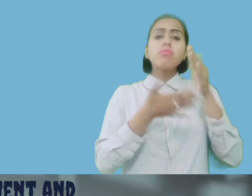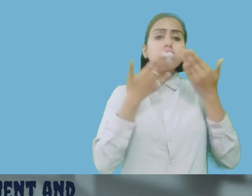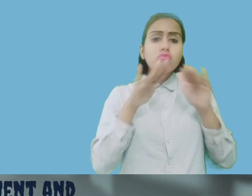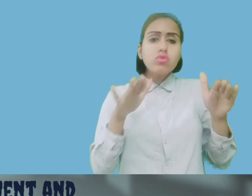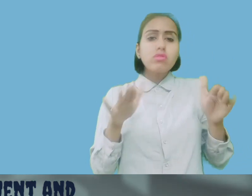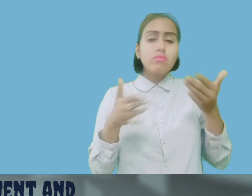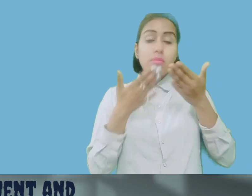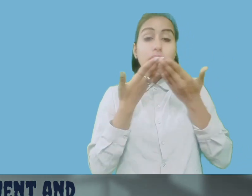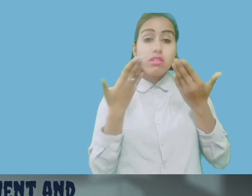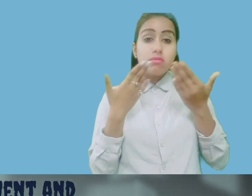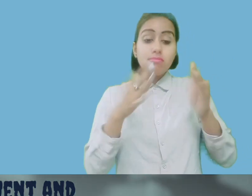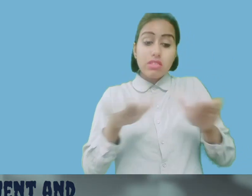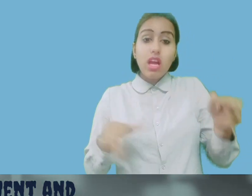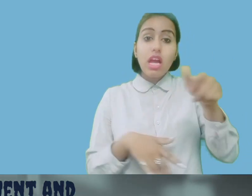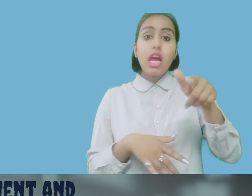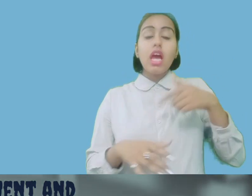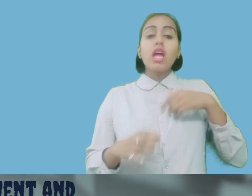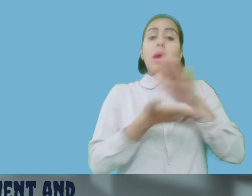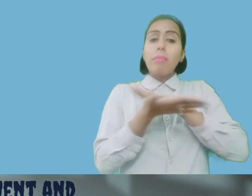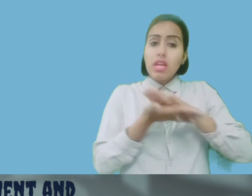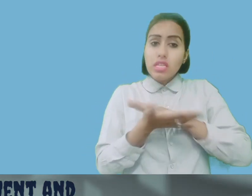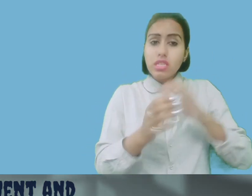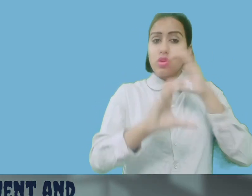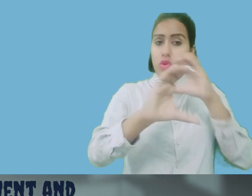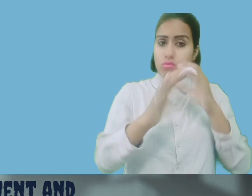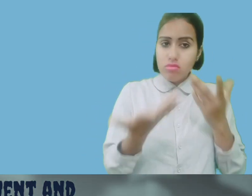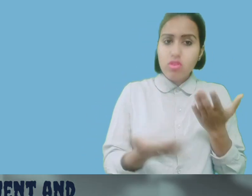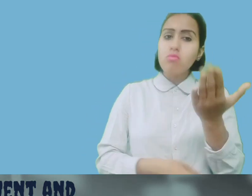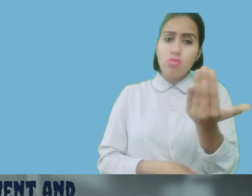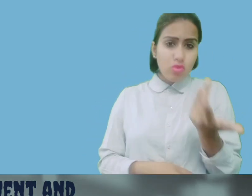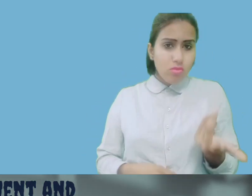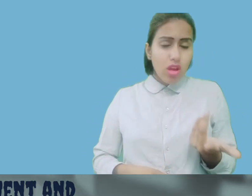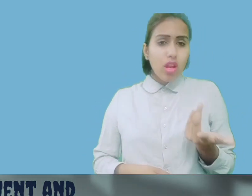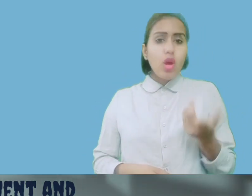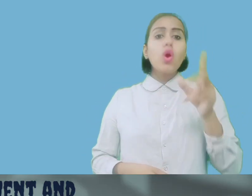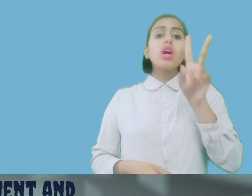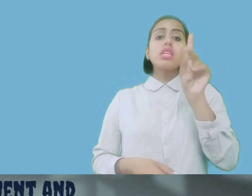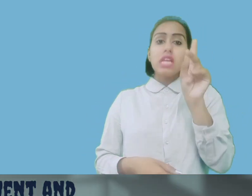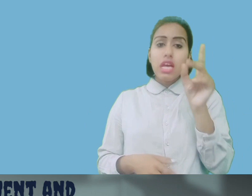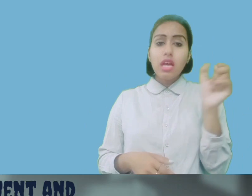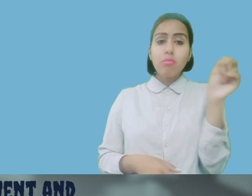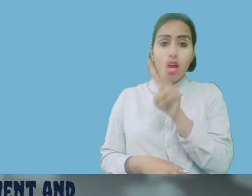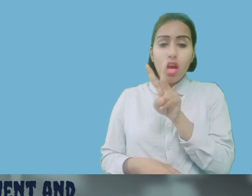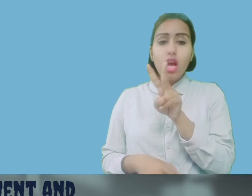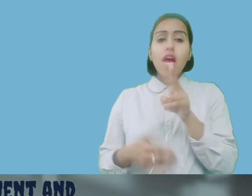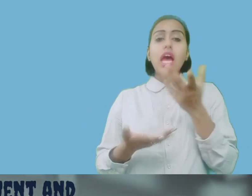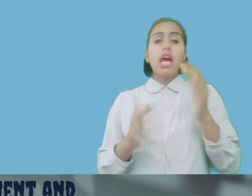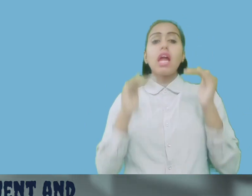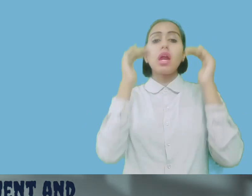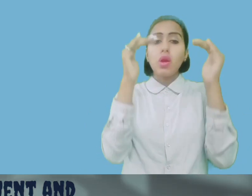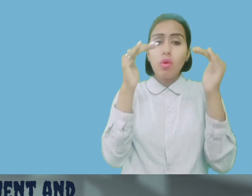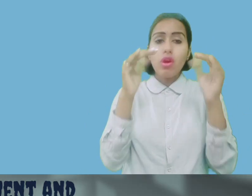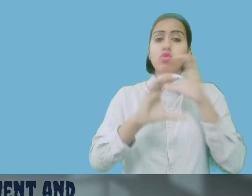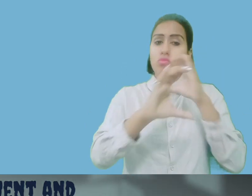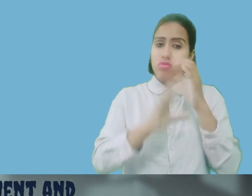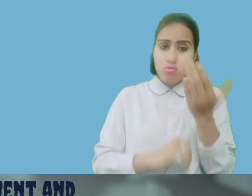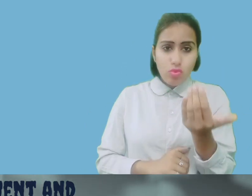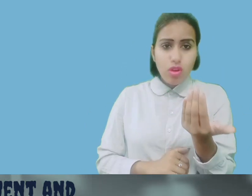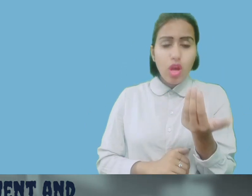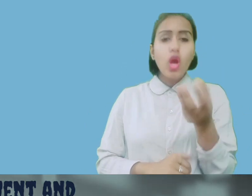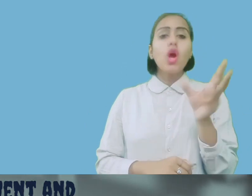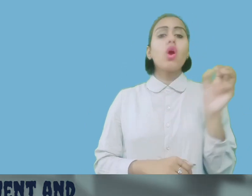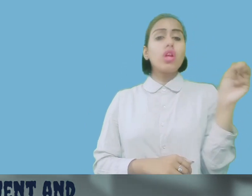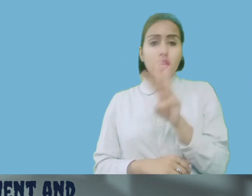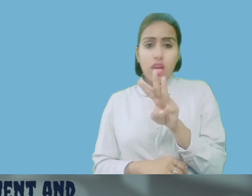IDBA के नाम से ये संस्था है। और लगभग जो भी लोग रीवा में मुझे जानते हैं, मेरे भाई को जानते हैं, मेरे परिवार को जानते हैं, उन्हें इस बात